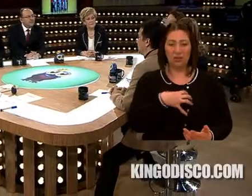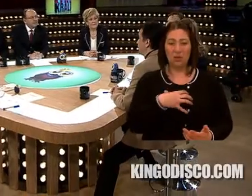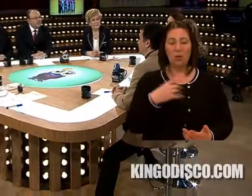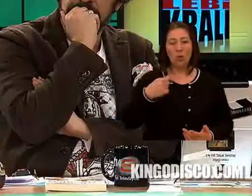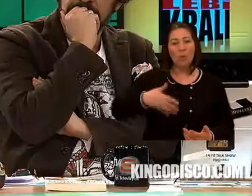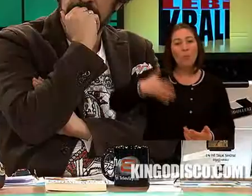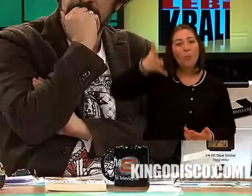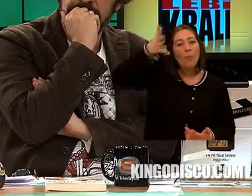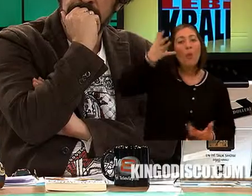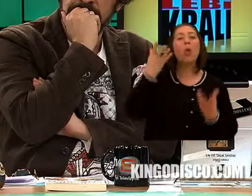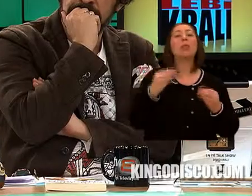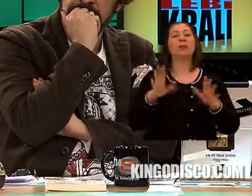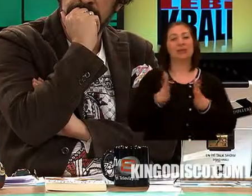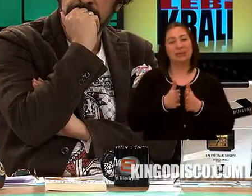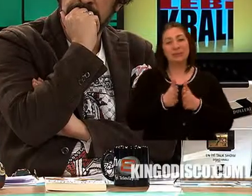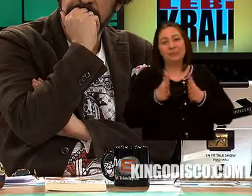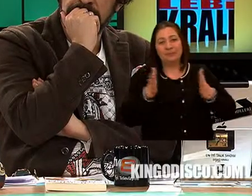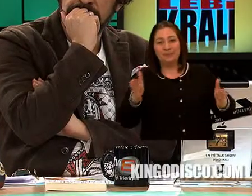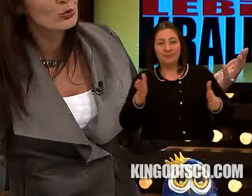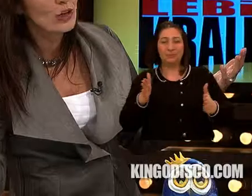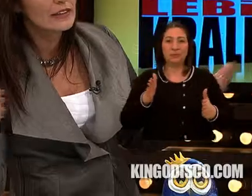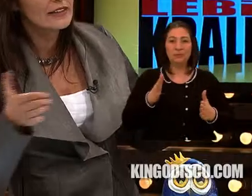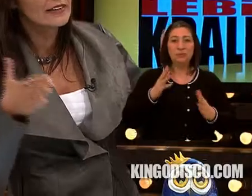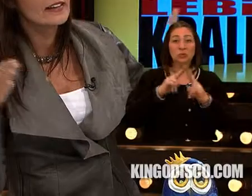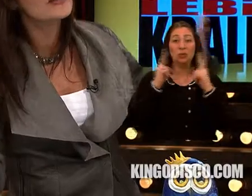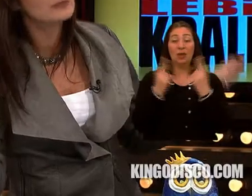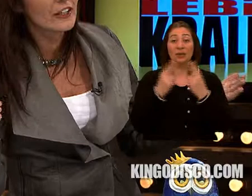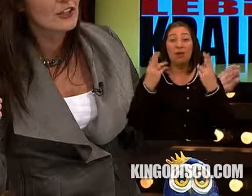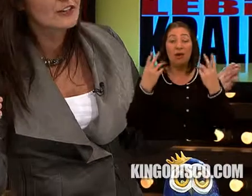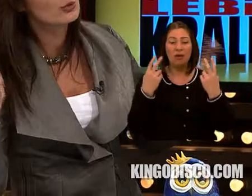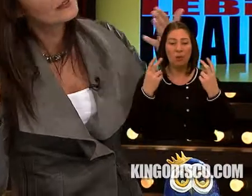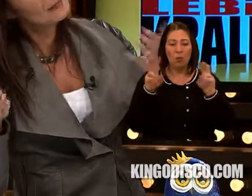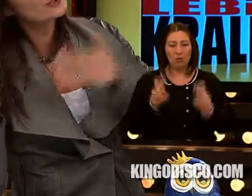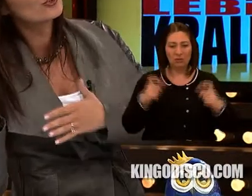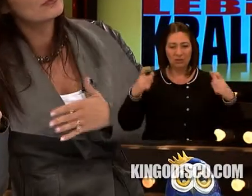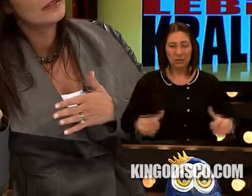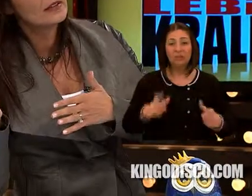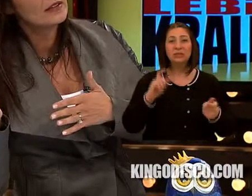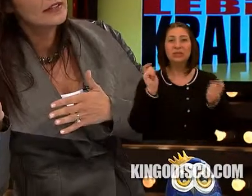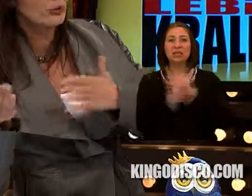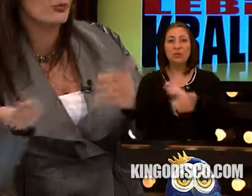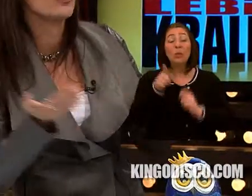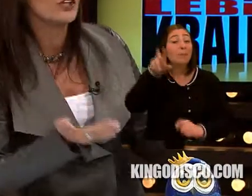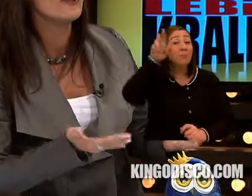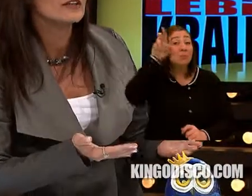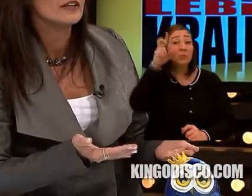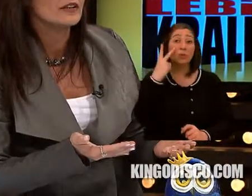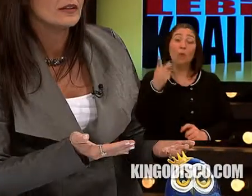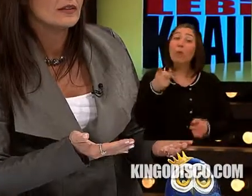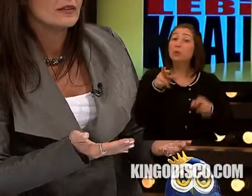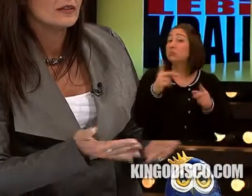boya doğru gidemeyeceğim. Bari kitlemi arttırayım da dünyadaki alanımı genişleteyim. Bu da mesela psikolojik bir yanı. Kilo'da böyle bir şey